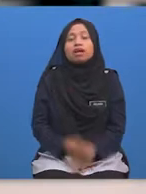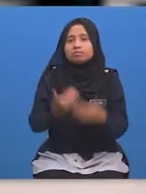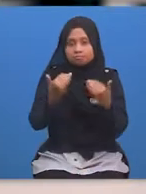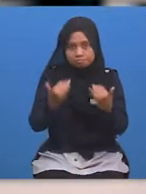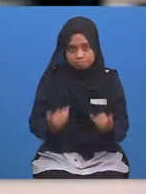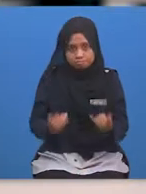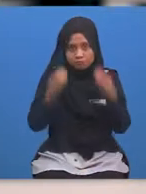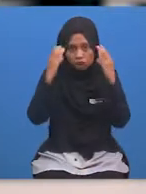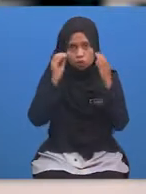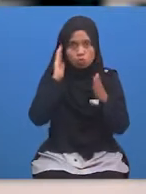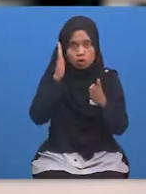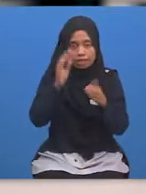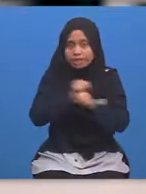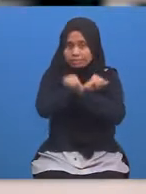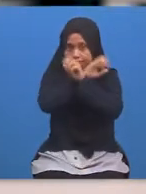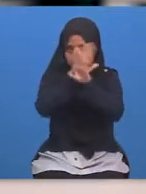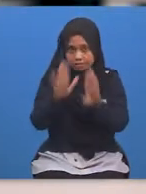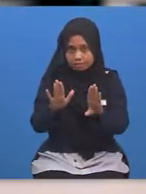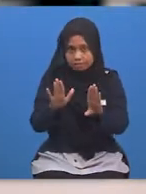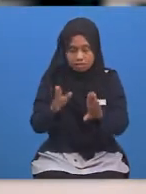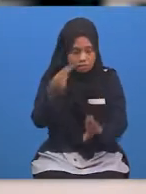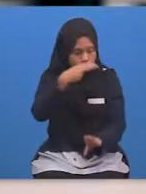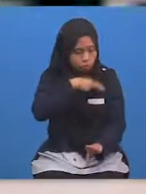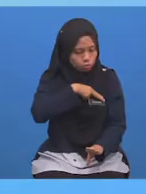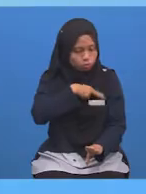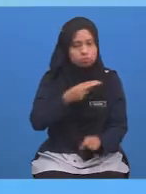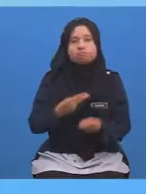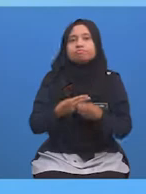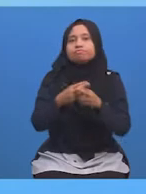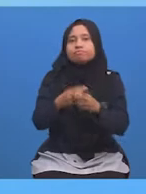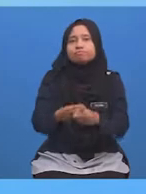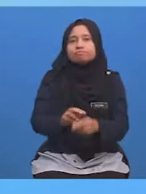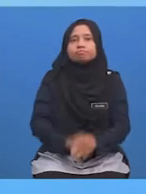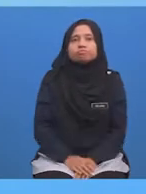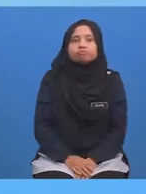Sekarang, cikgu akan menerangkan keuntungan pula.